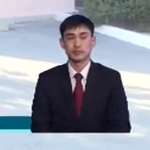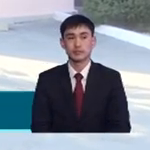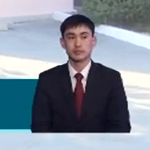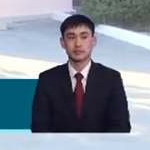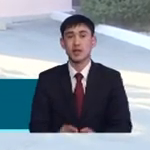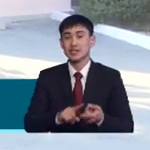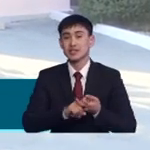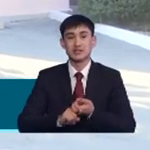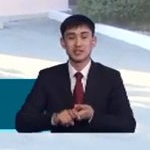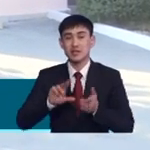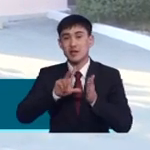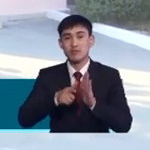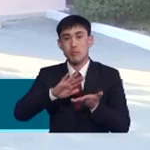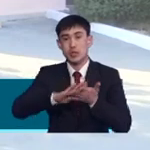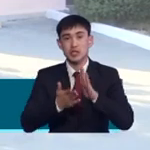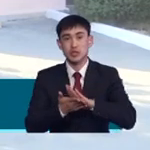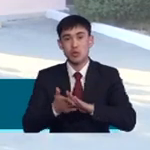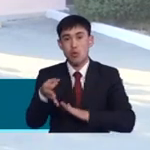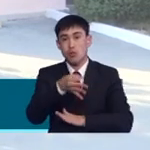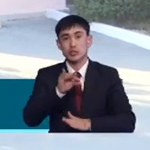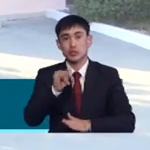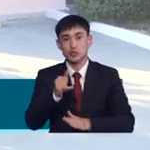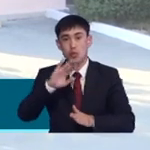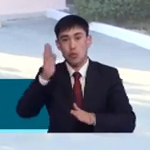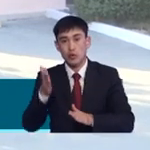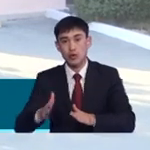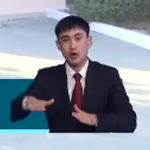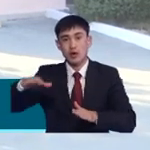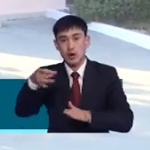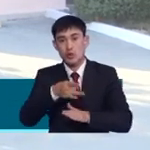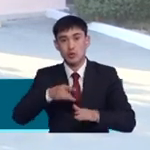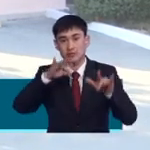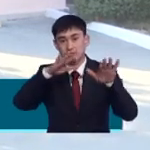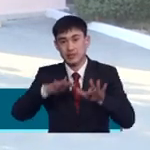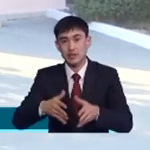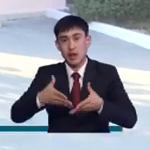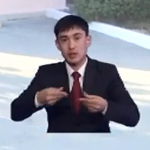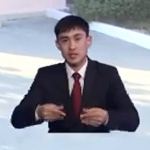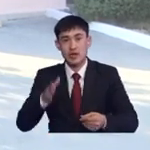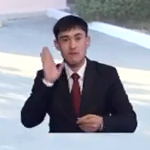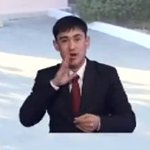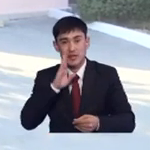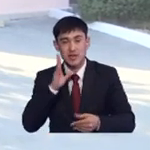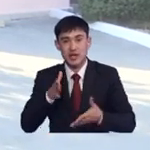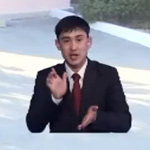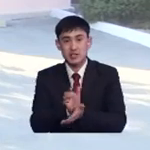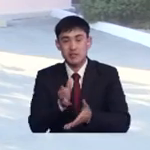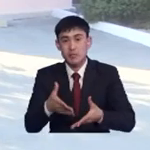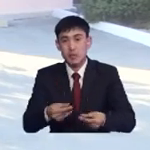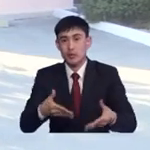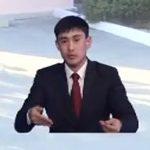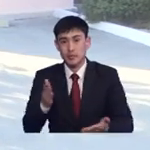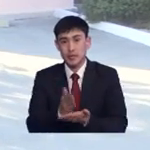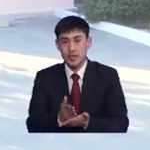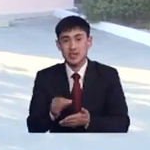В связи с географическим положением области ЖТСУ в горных районах возможны сходы талого снега, воды и грязевых потоков. Вероятен риск